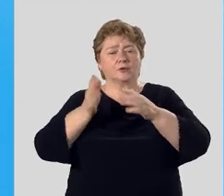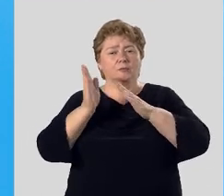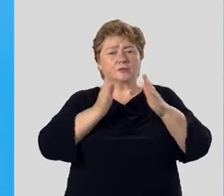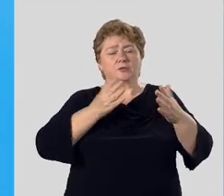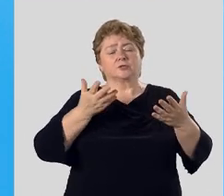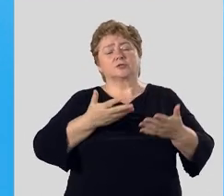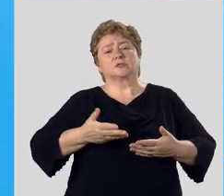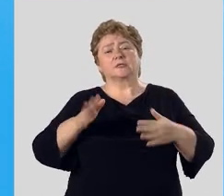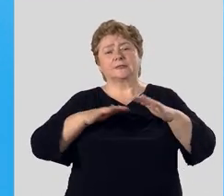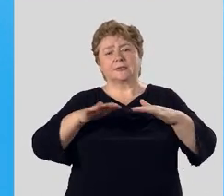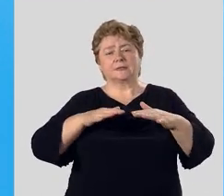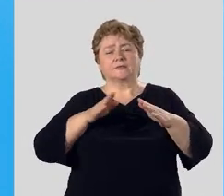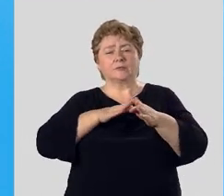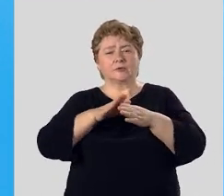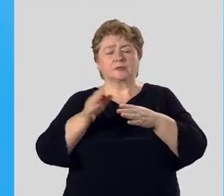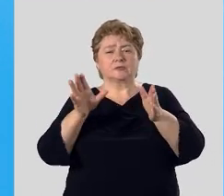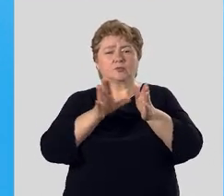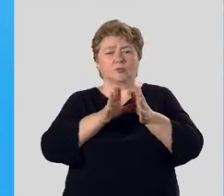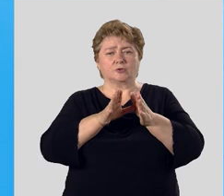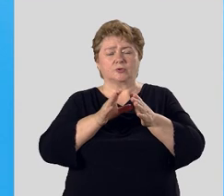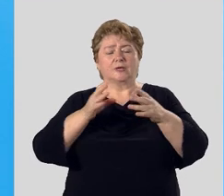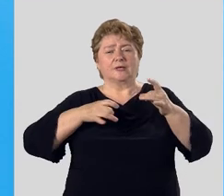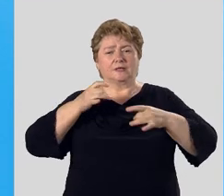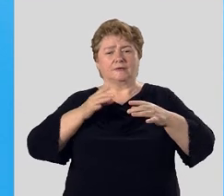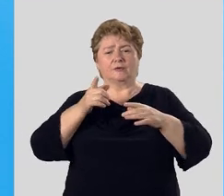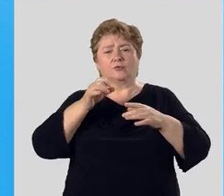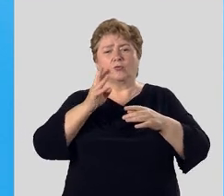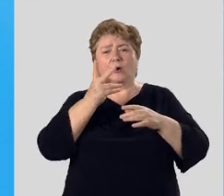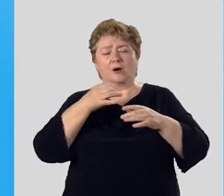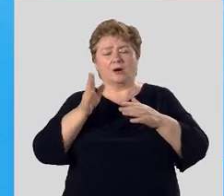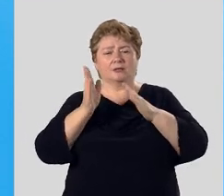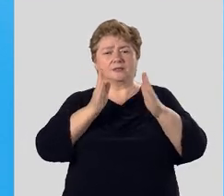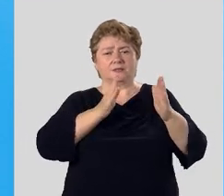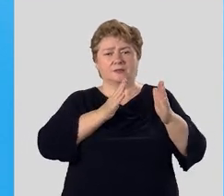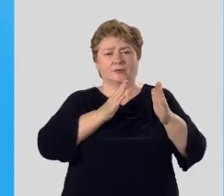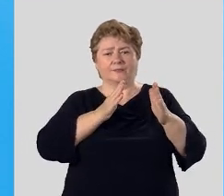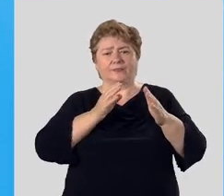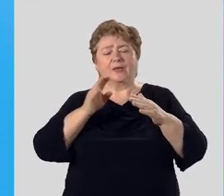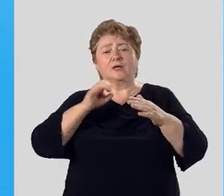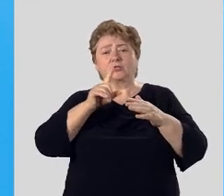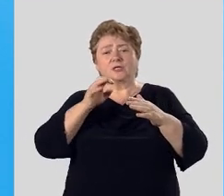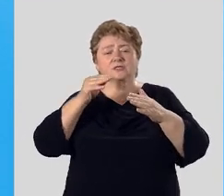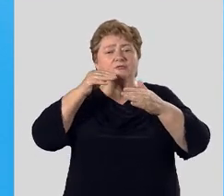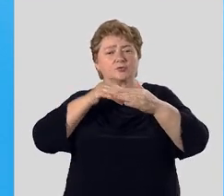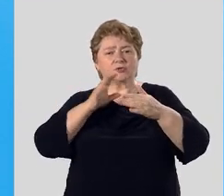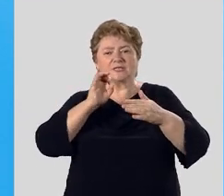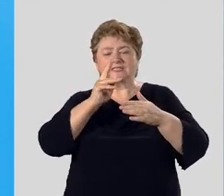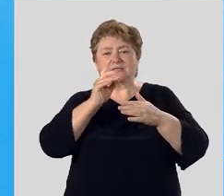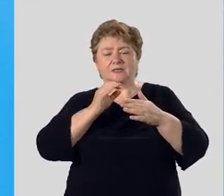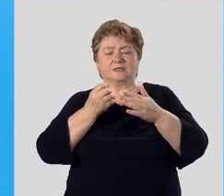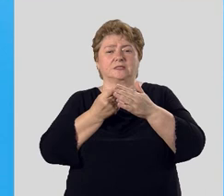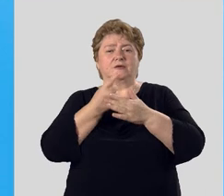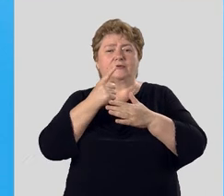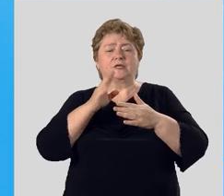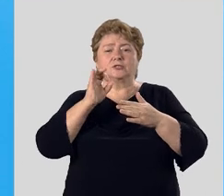процессов жизнедеятельности осуществляется с помощью нервной и гуморальной системы. Железами внутренней секреции